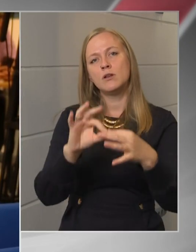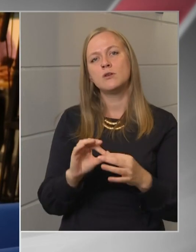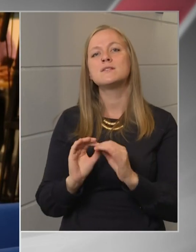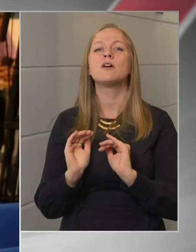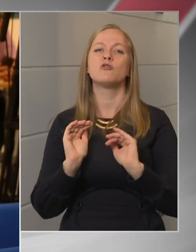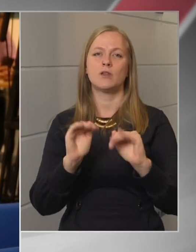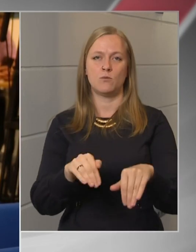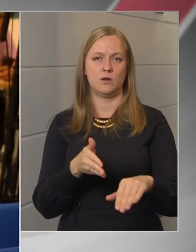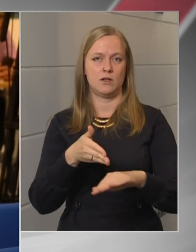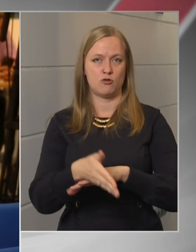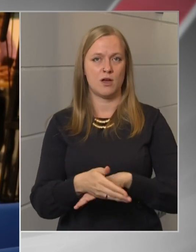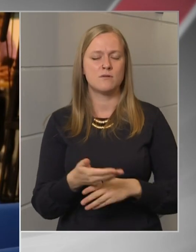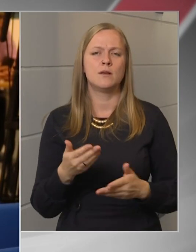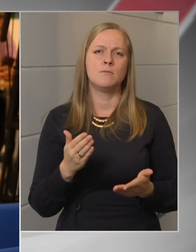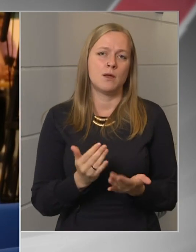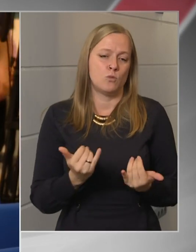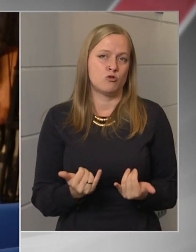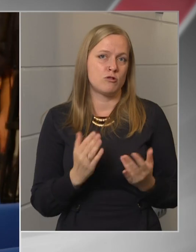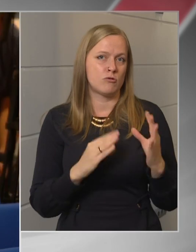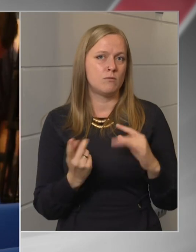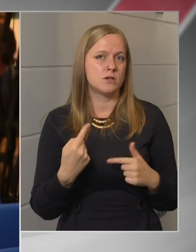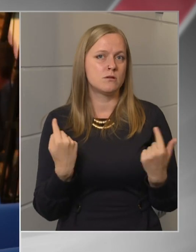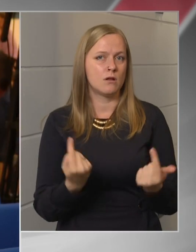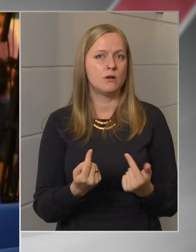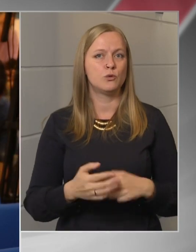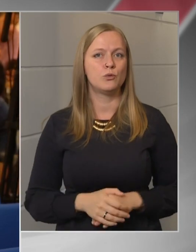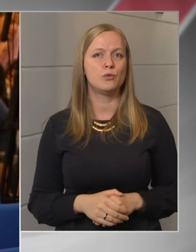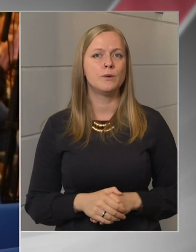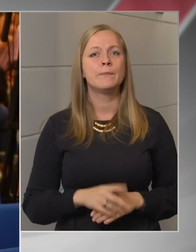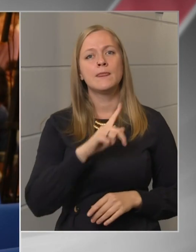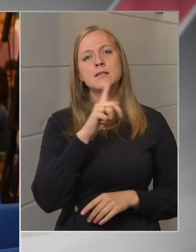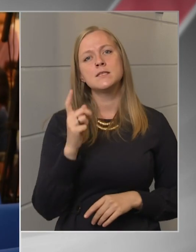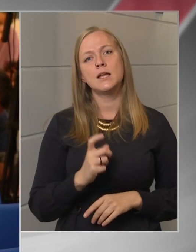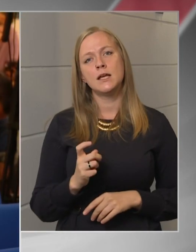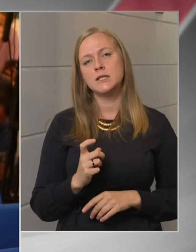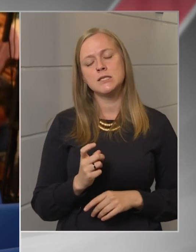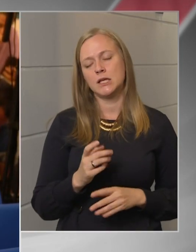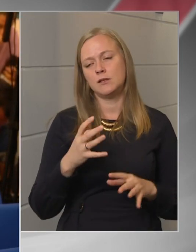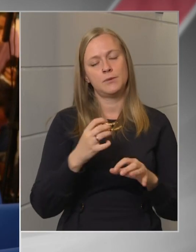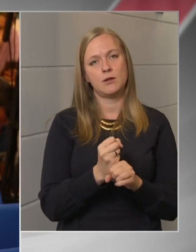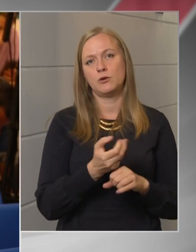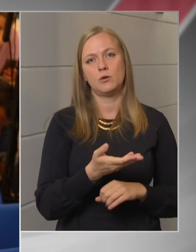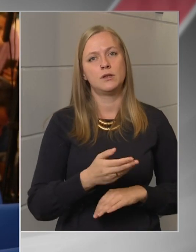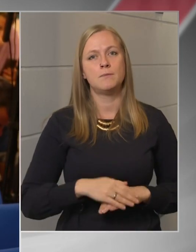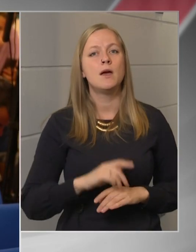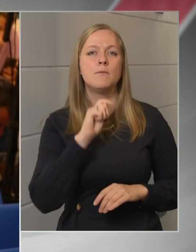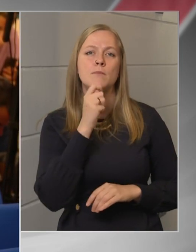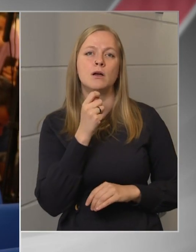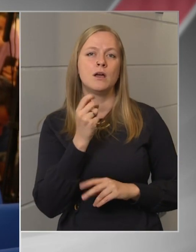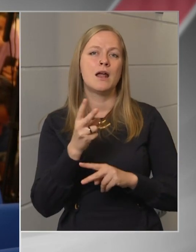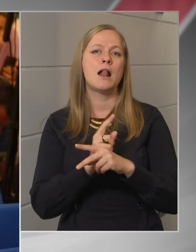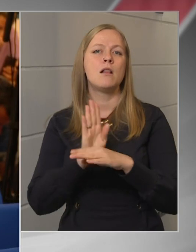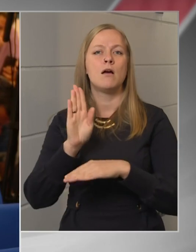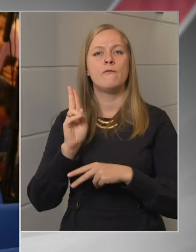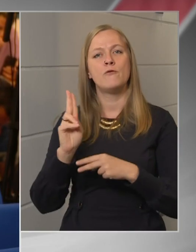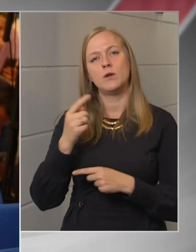támogatásához, mert mint most is tapasztaltuk, Zelenszkij nem tartotta be a magyar államfőnek tett